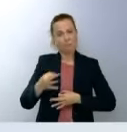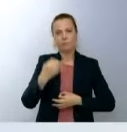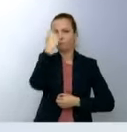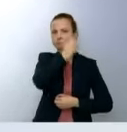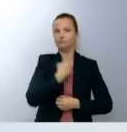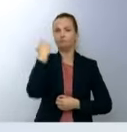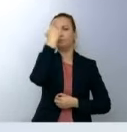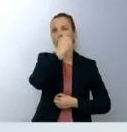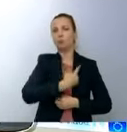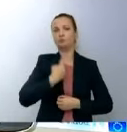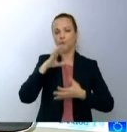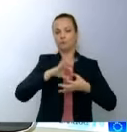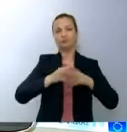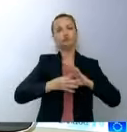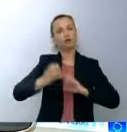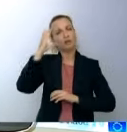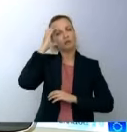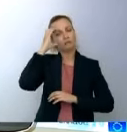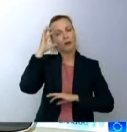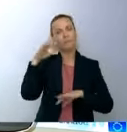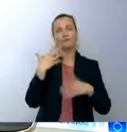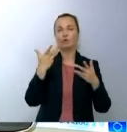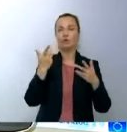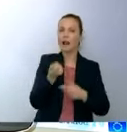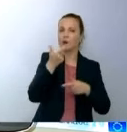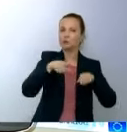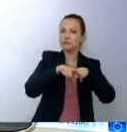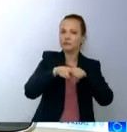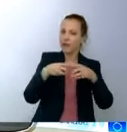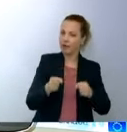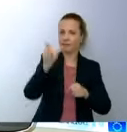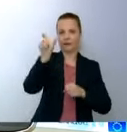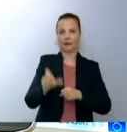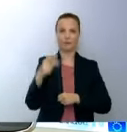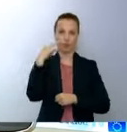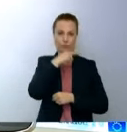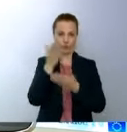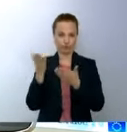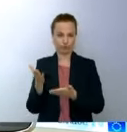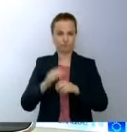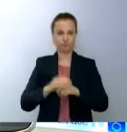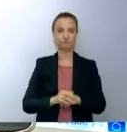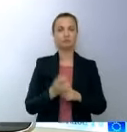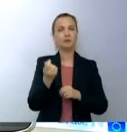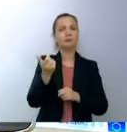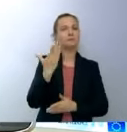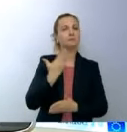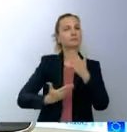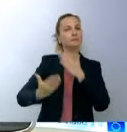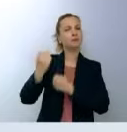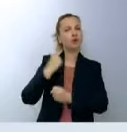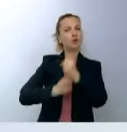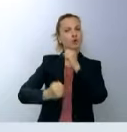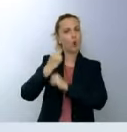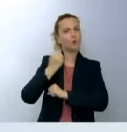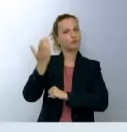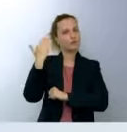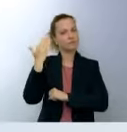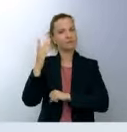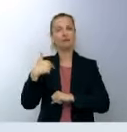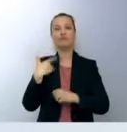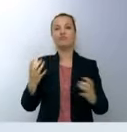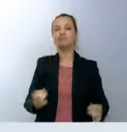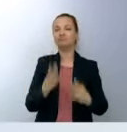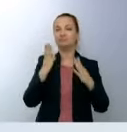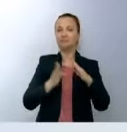και αφορά λίγο τον κύριο πρωθυπουργό πριν από αρκετά χρόνια είχα την τύχη να είμαι στην οικία